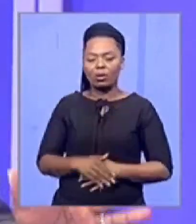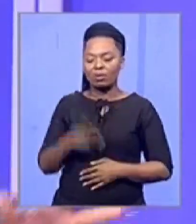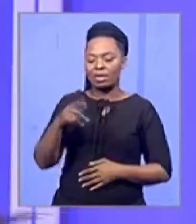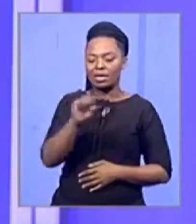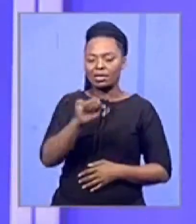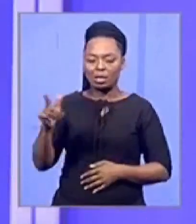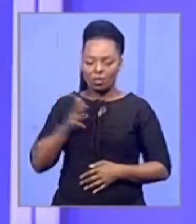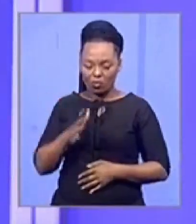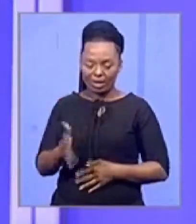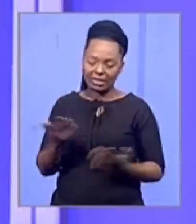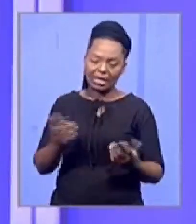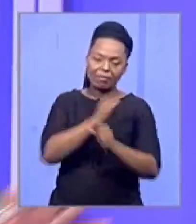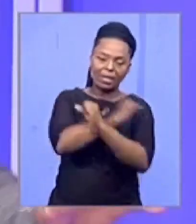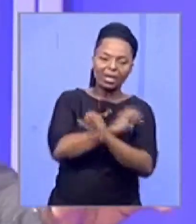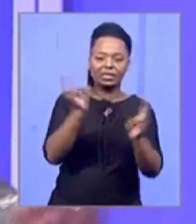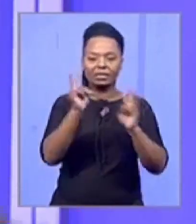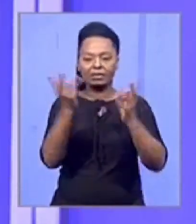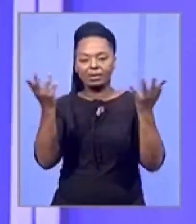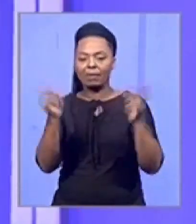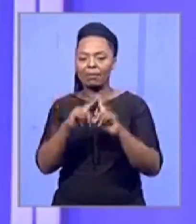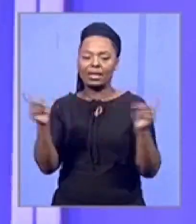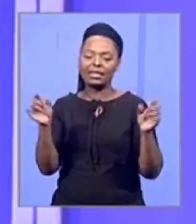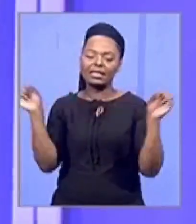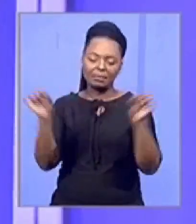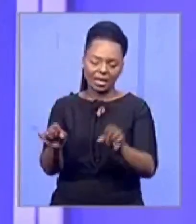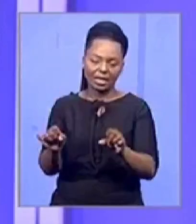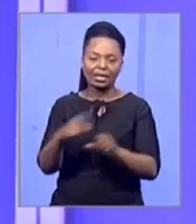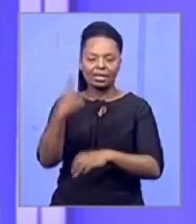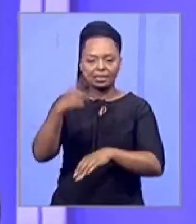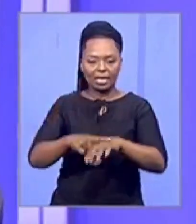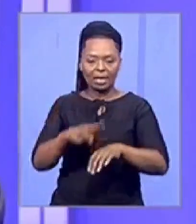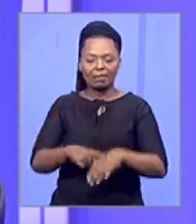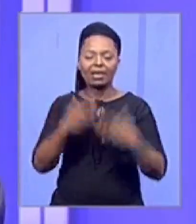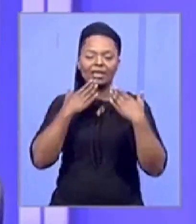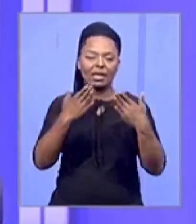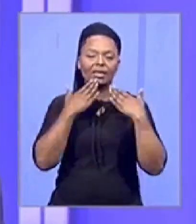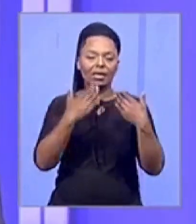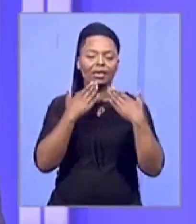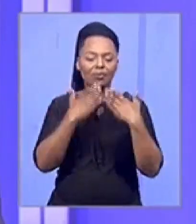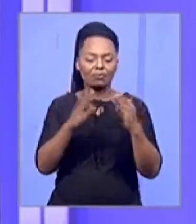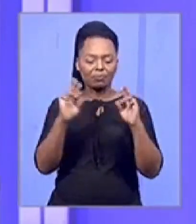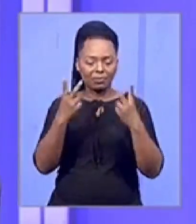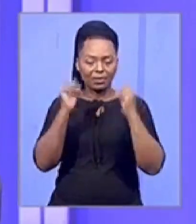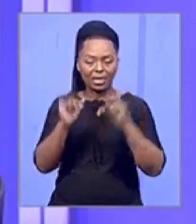le Chiefs bapala hantle le Pirates bapala hantle empa ntse re tla khutla ka nako e nngwe mo ho ke Lebo Dube eo e le